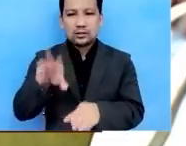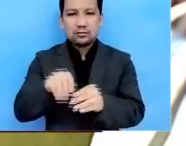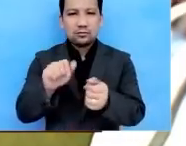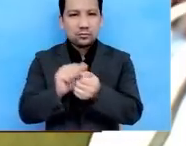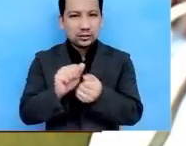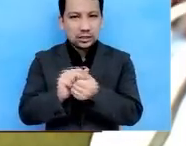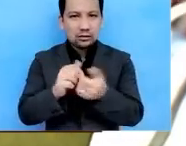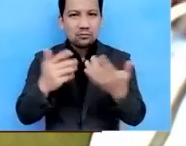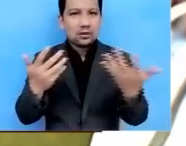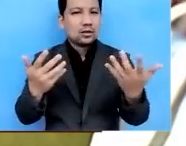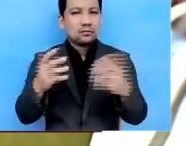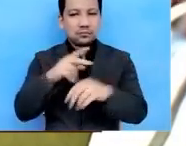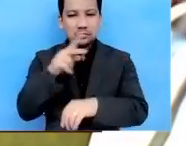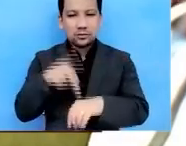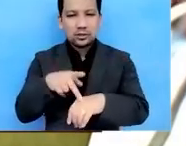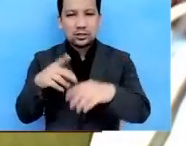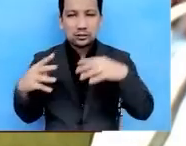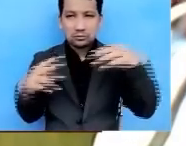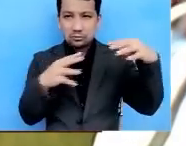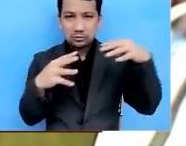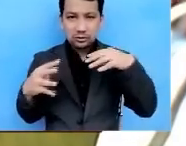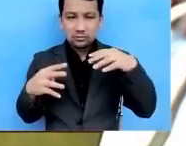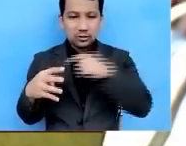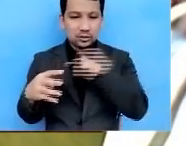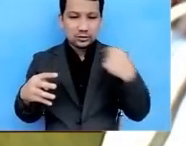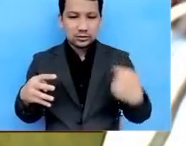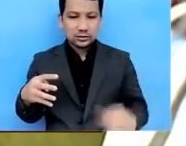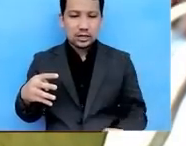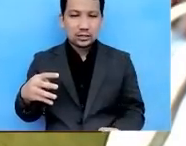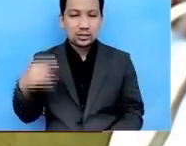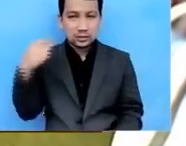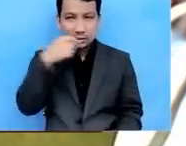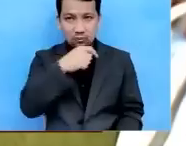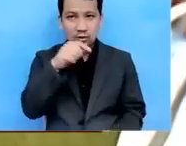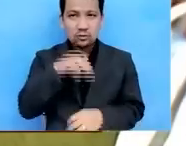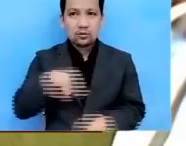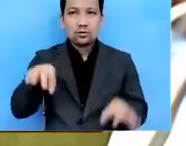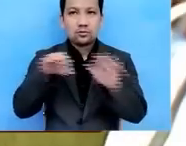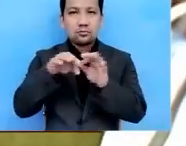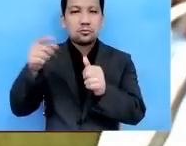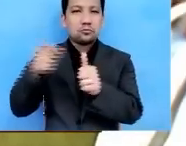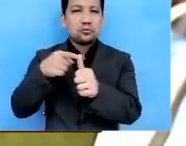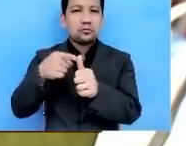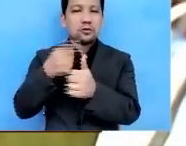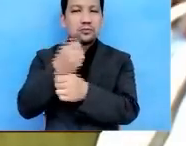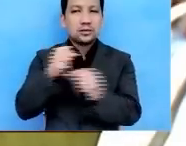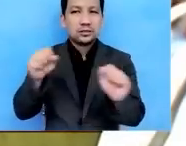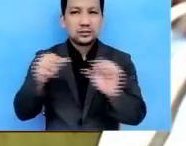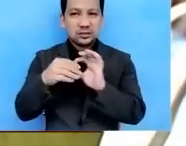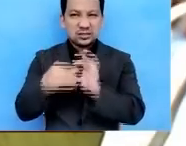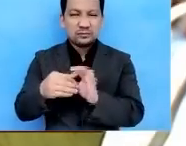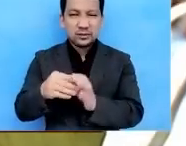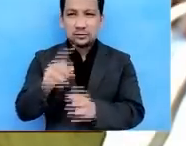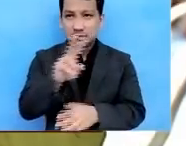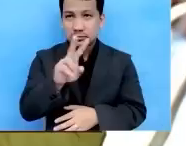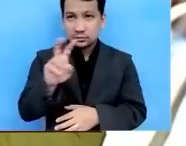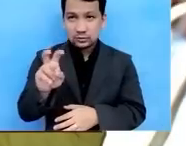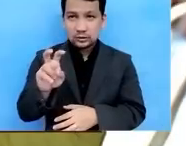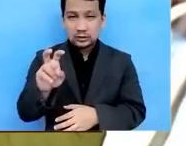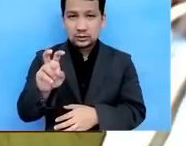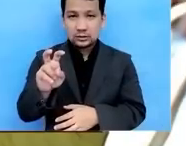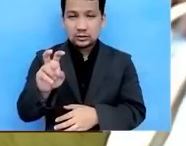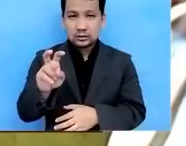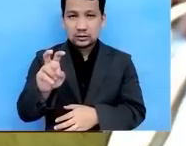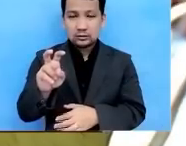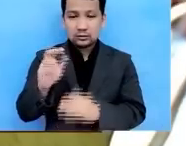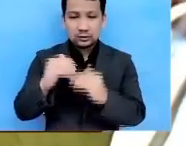sakaling magkagera dahil sa China-Taiwan conflict. Dapat daw unahin ang seguridad ng higit 200,000 OFW sa